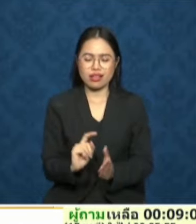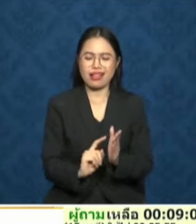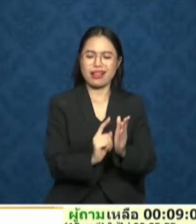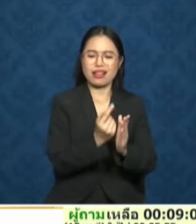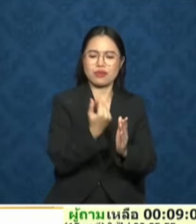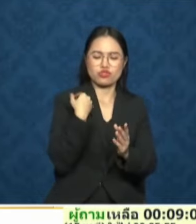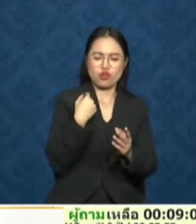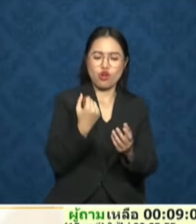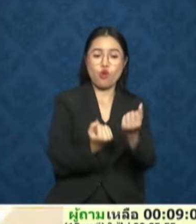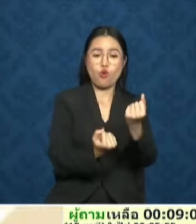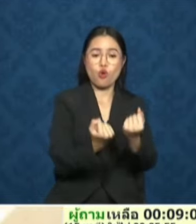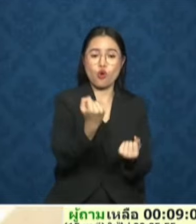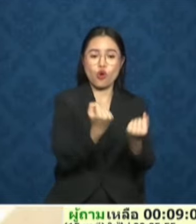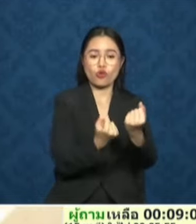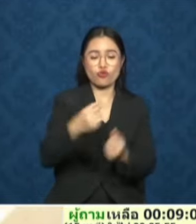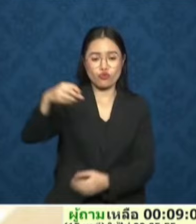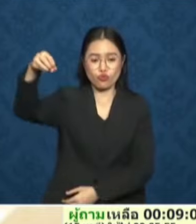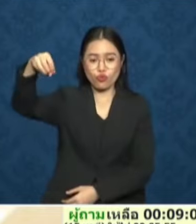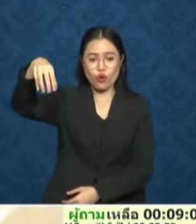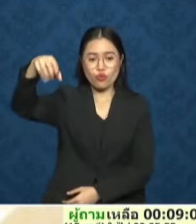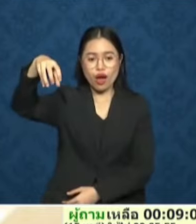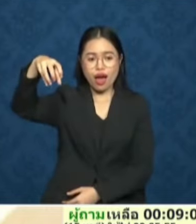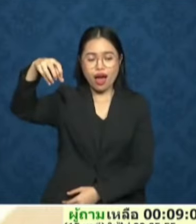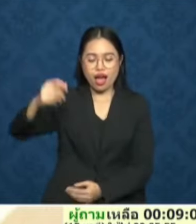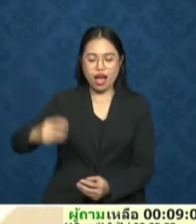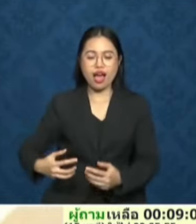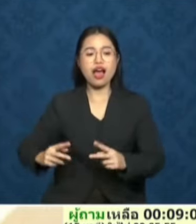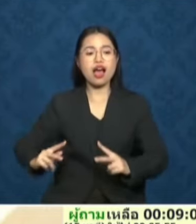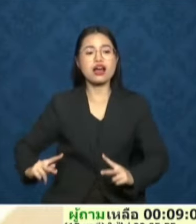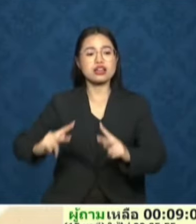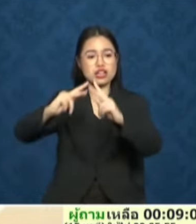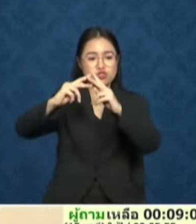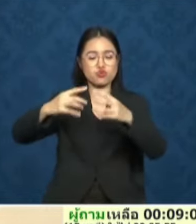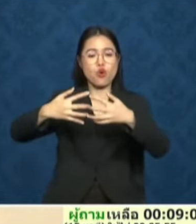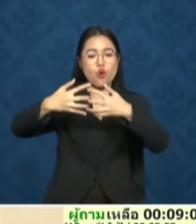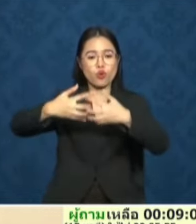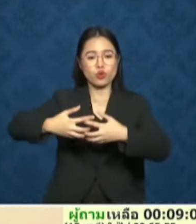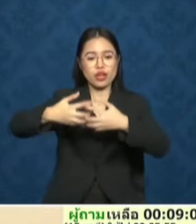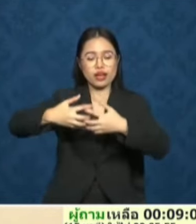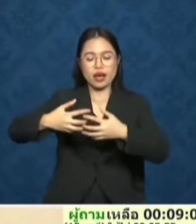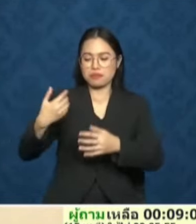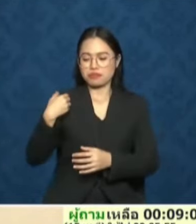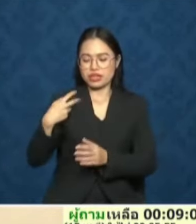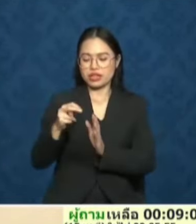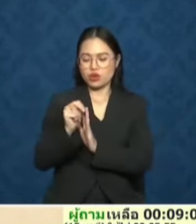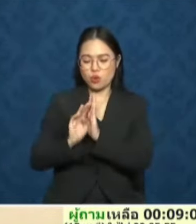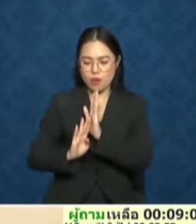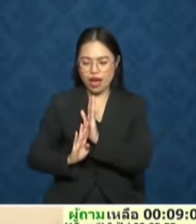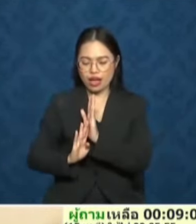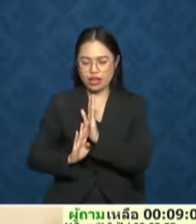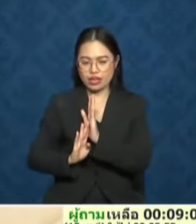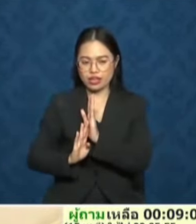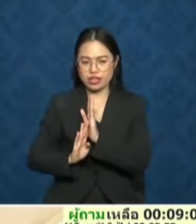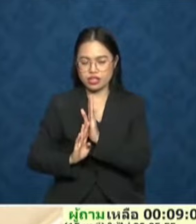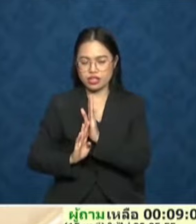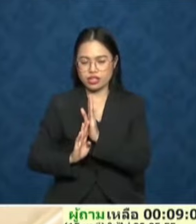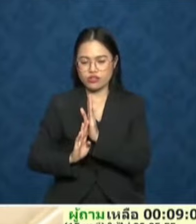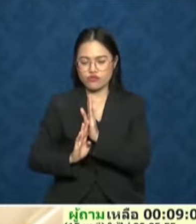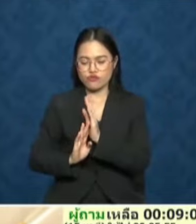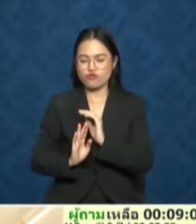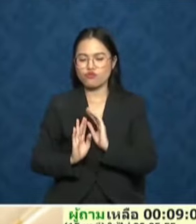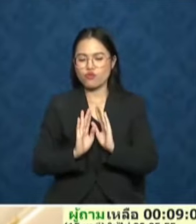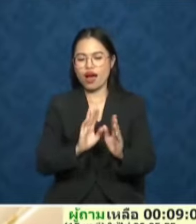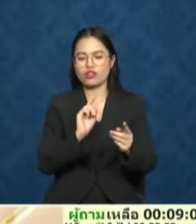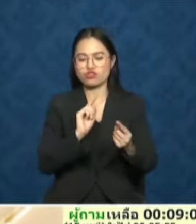เรื่องของ EV มาทางกระสว่างอศากรรม เรามีนายบายให้ทางกรมอุศากรรม Kathy